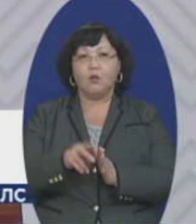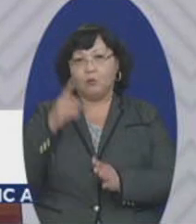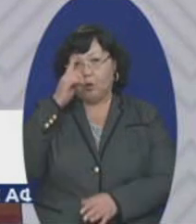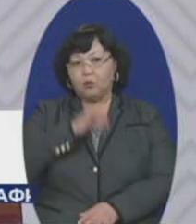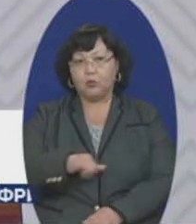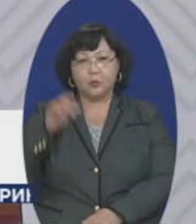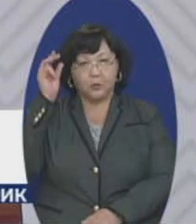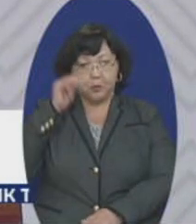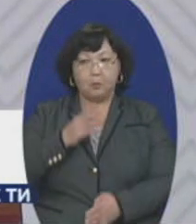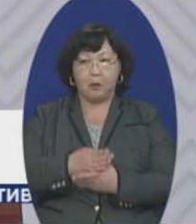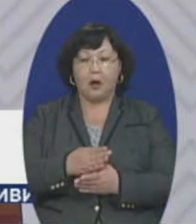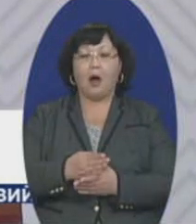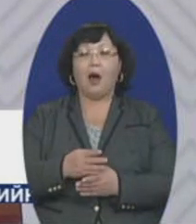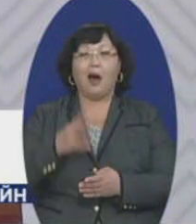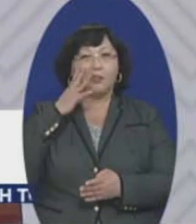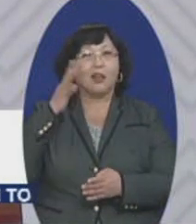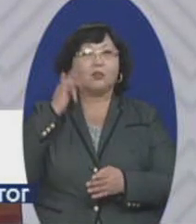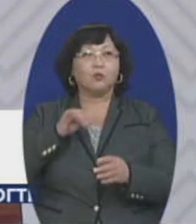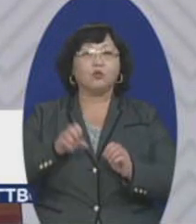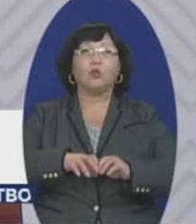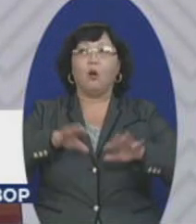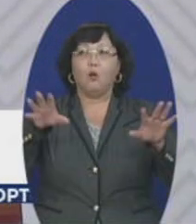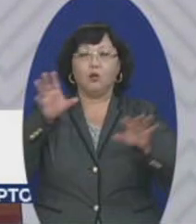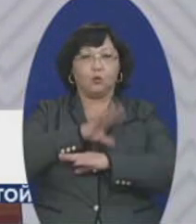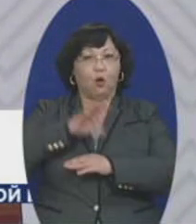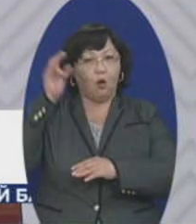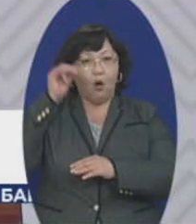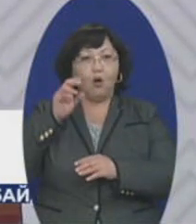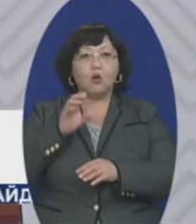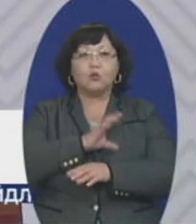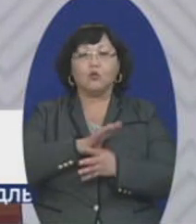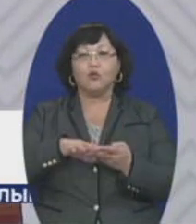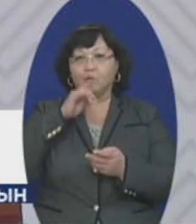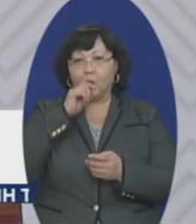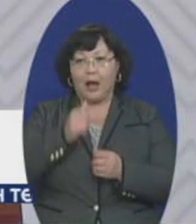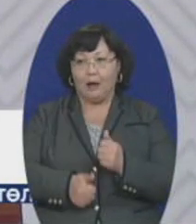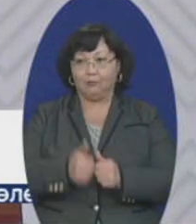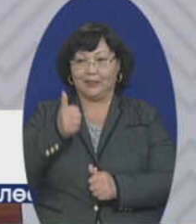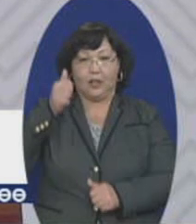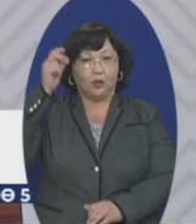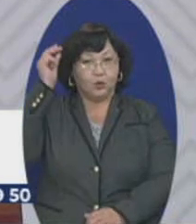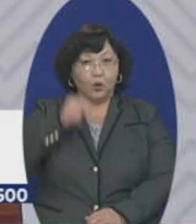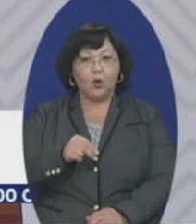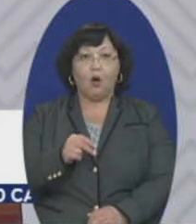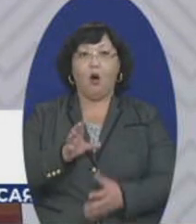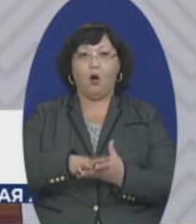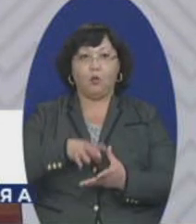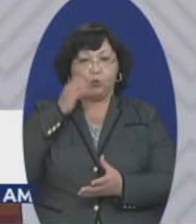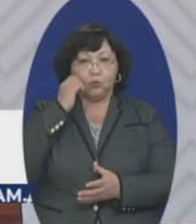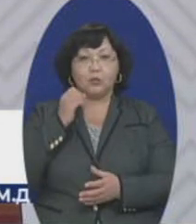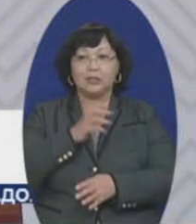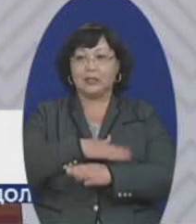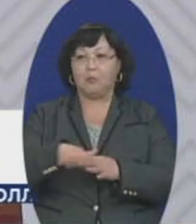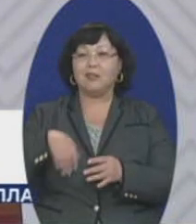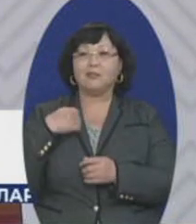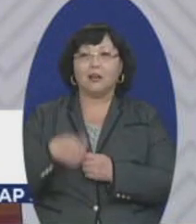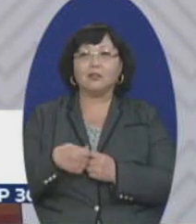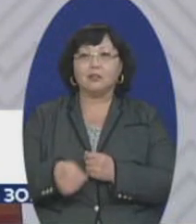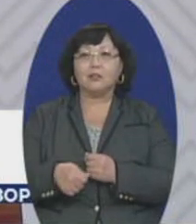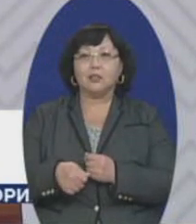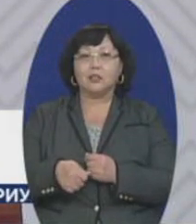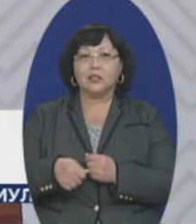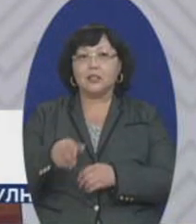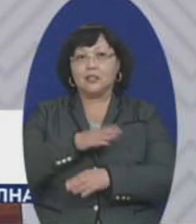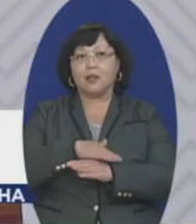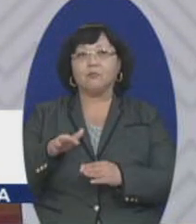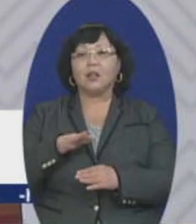гадаад суралцж байгаа оюутнуудынхаас тэтгэлэг олгох бас одоо амжилттай сайн суралцж байгаа оюутнуудаас замын зардлыг нь бас одоо зам төрийн салбарын